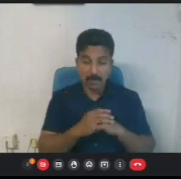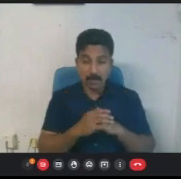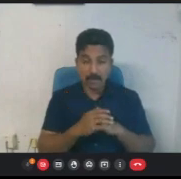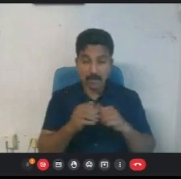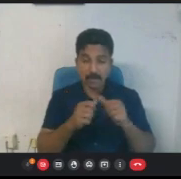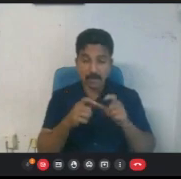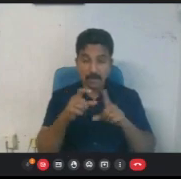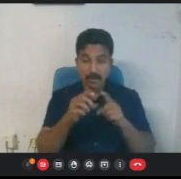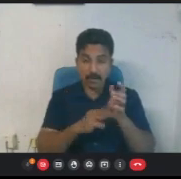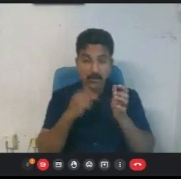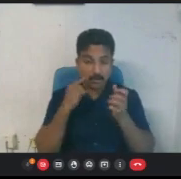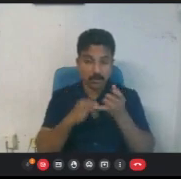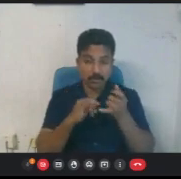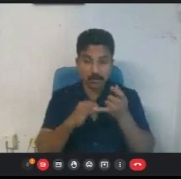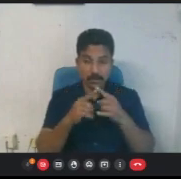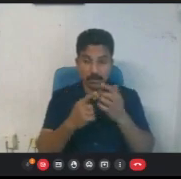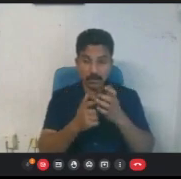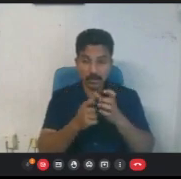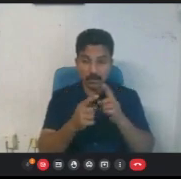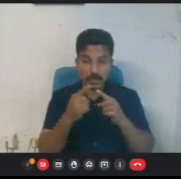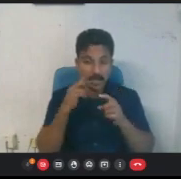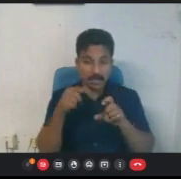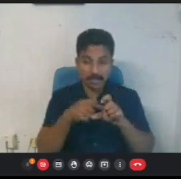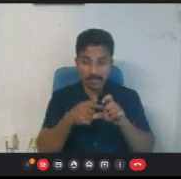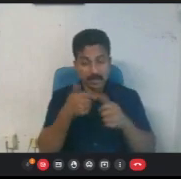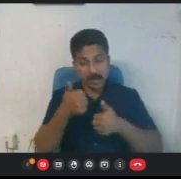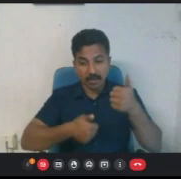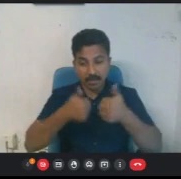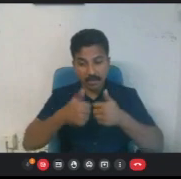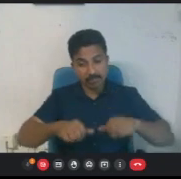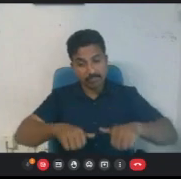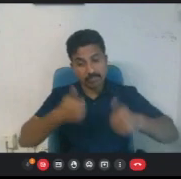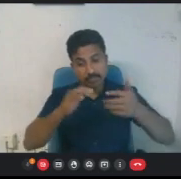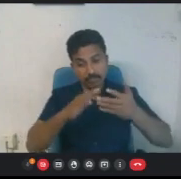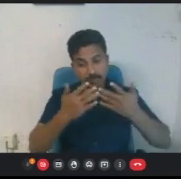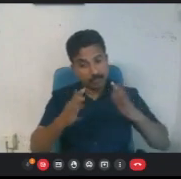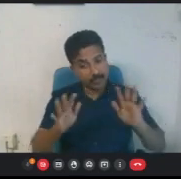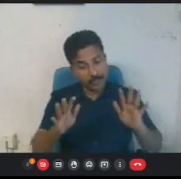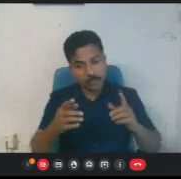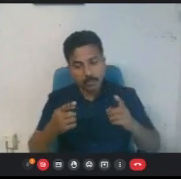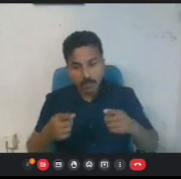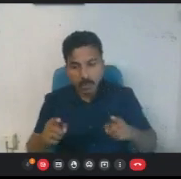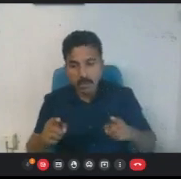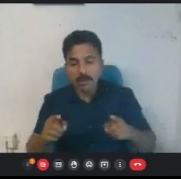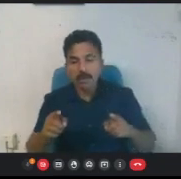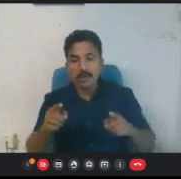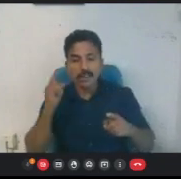അഡ്മിനിസ്ട്രേറ്റീവ് സർവീസിലേക്ക് കയറി പരീക്ഷയെല്ലാം പാസ്സായി കഴിഞ്ഞിട്ടും അവർ ഡെഫാണ് എന്നുള്ള കാരണം കൊണ്ട് അവർക്ക്